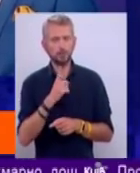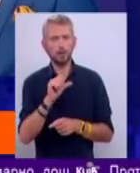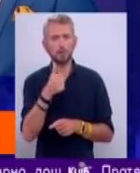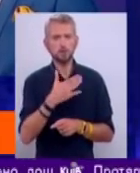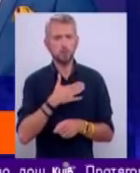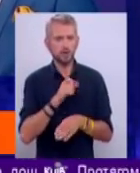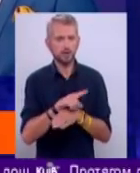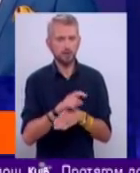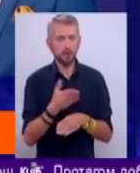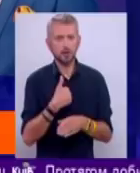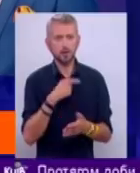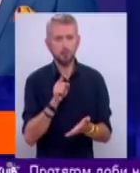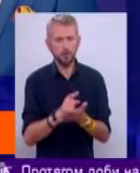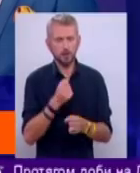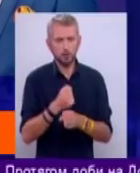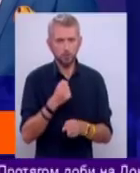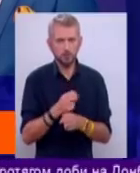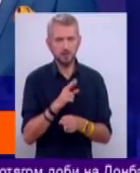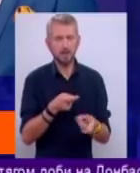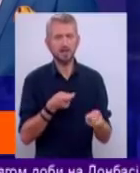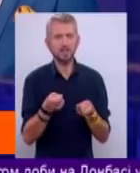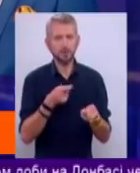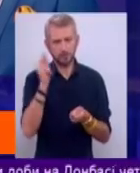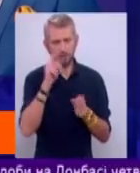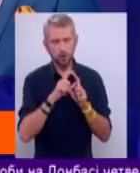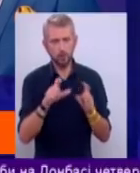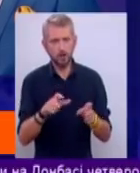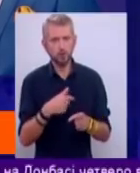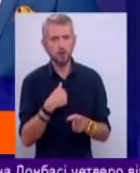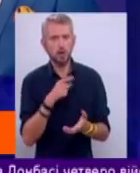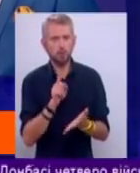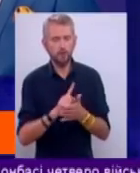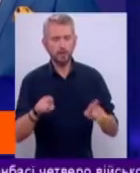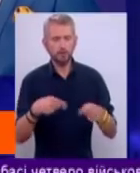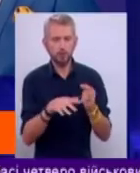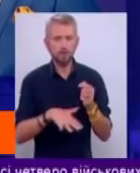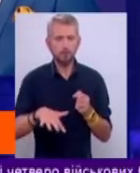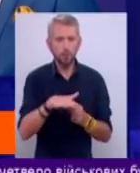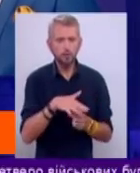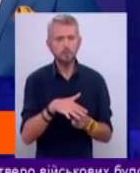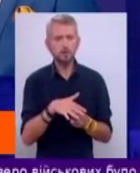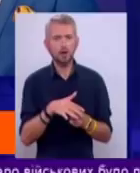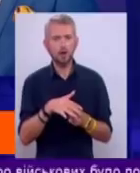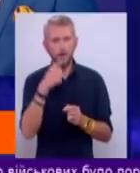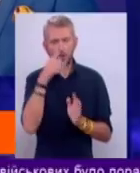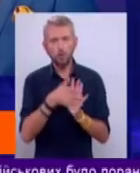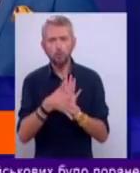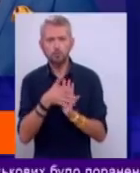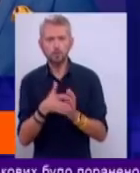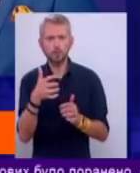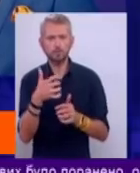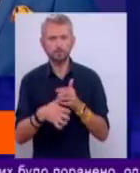одне із перших моїх завдань, яке я повинна зробити як керівник навчального закладу. Я повинна створити простір взаєпорозуміння між усіма